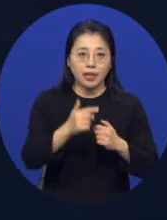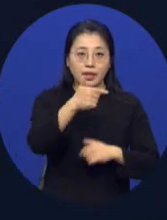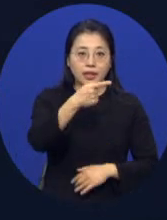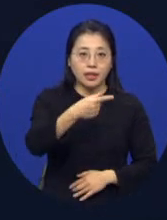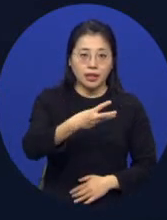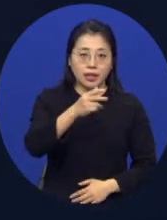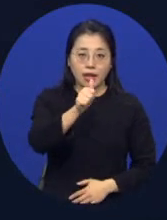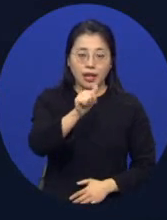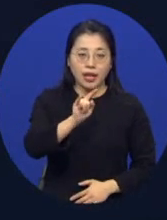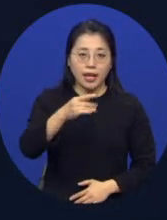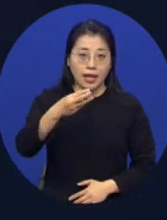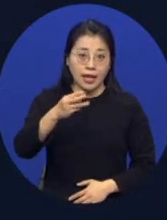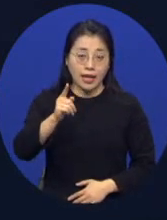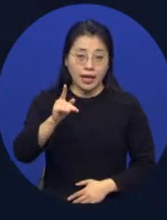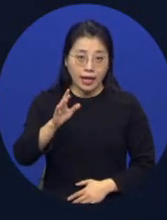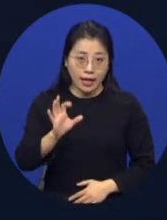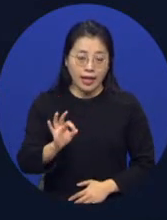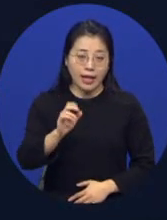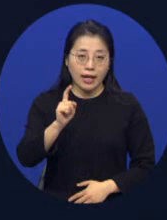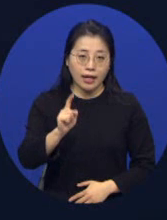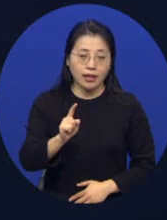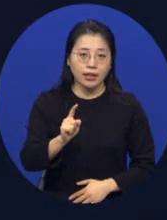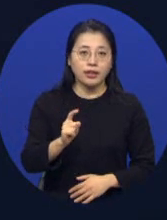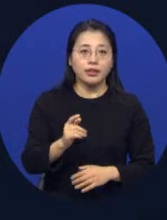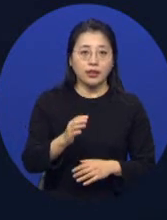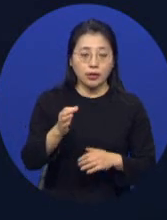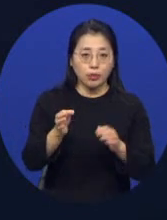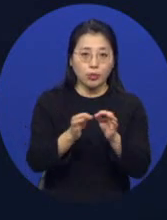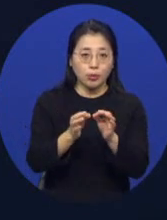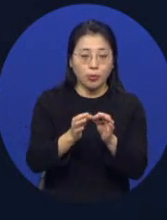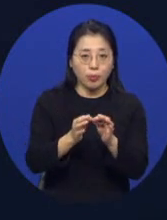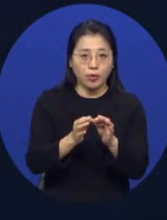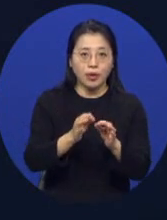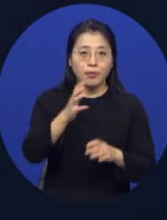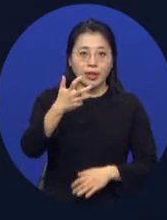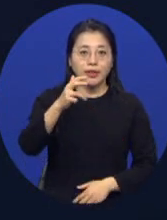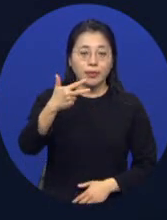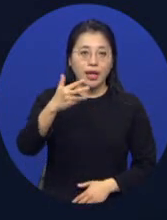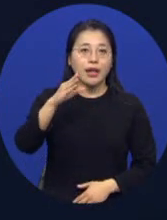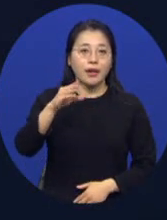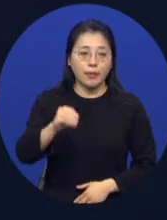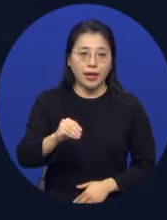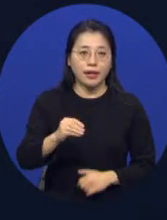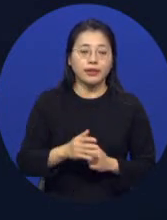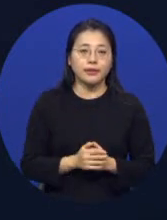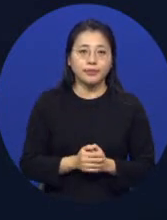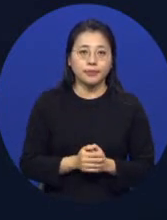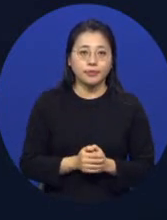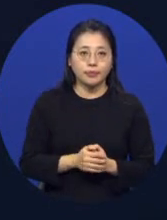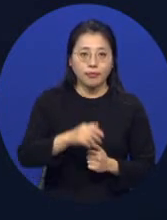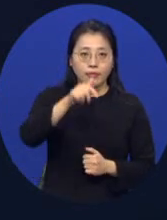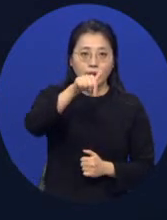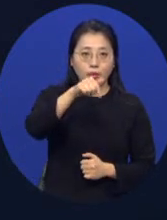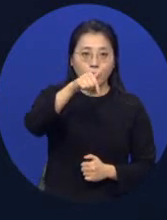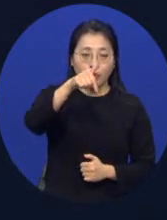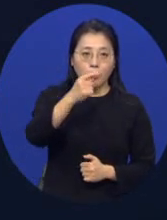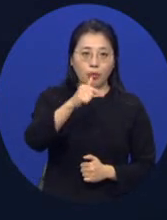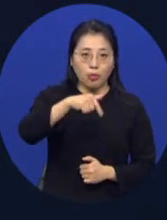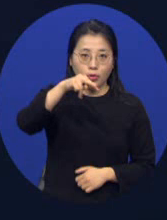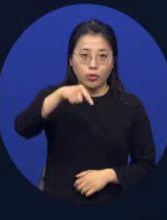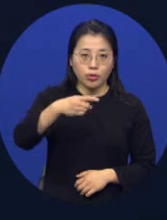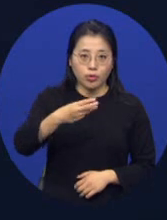늘해랑어린이집 아나바다 수익금과 교직원 성금 882,000원 곡술 합계도